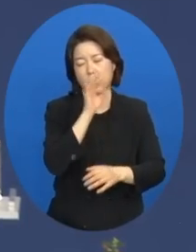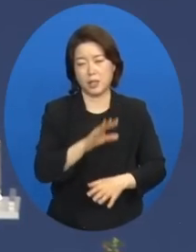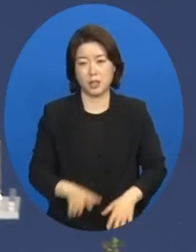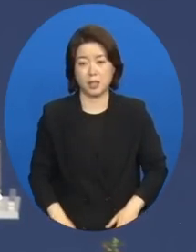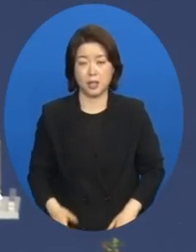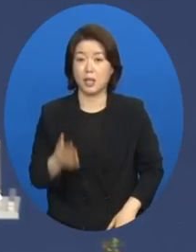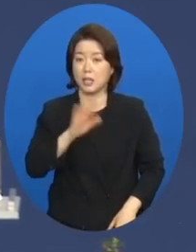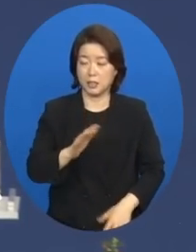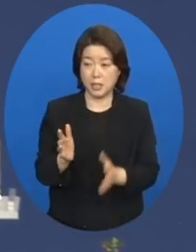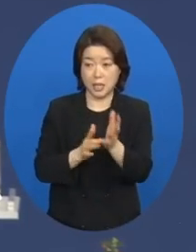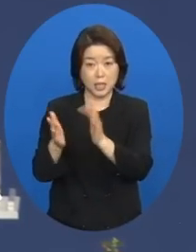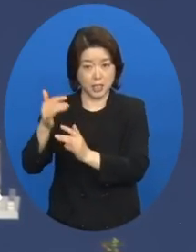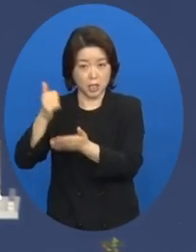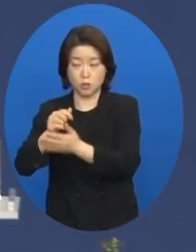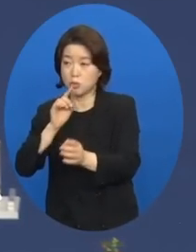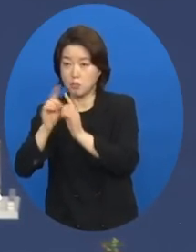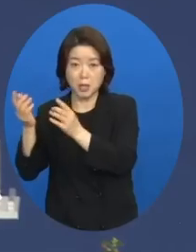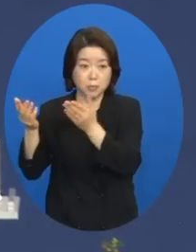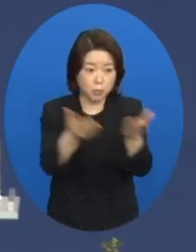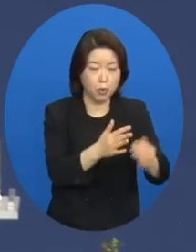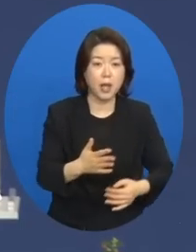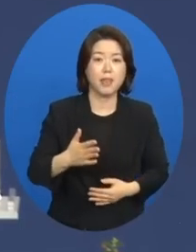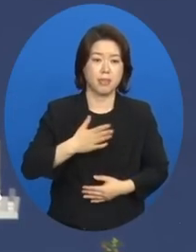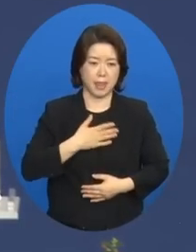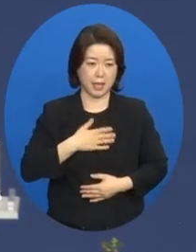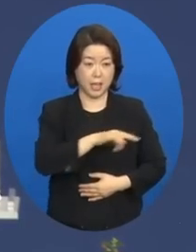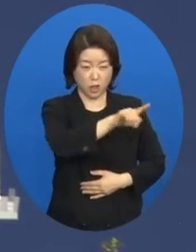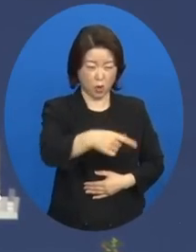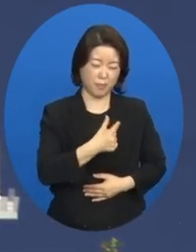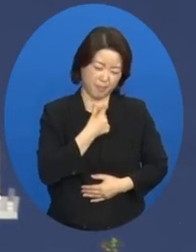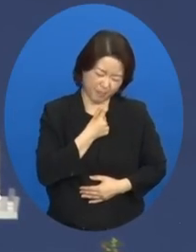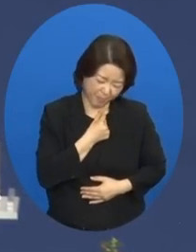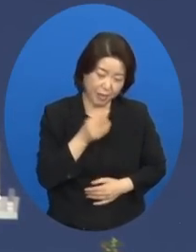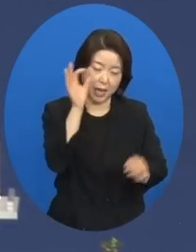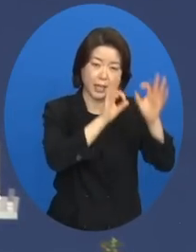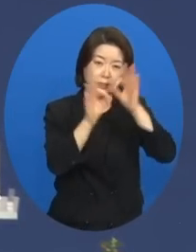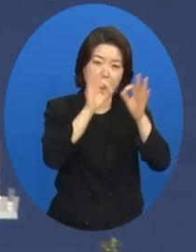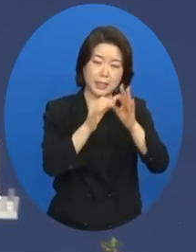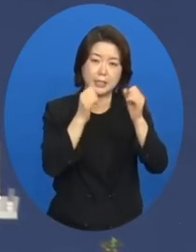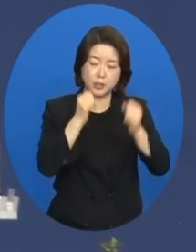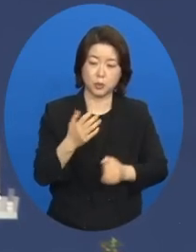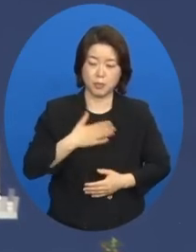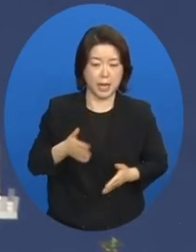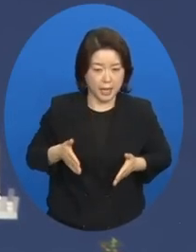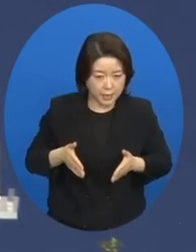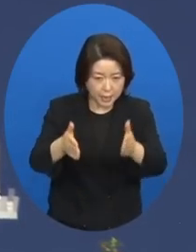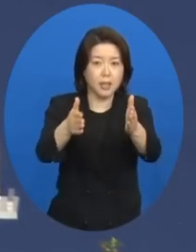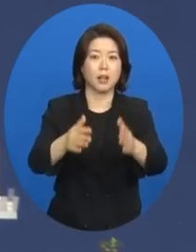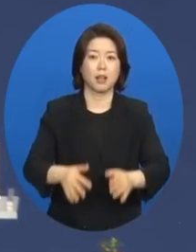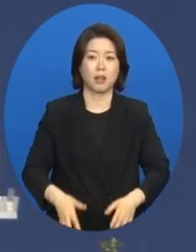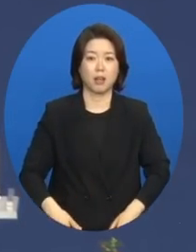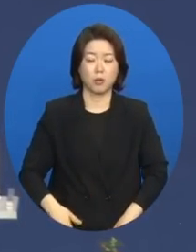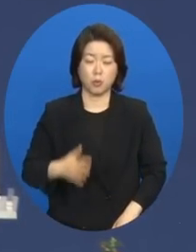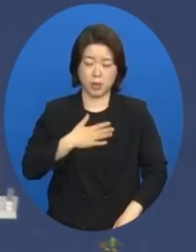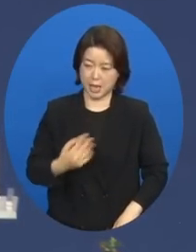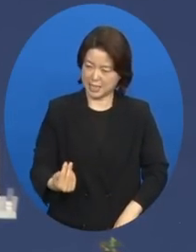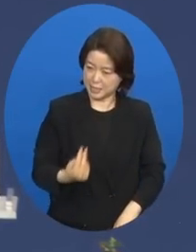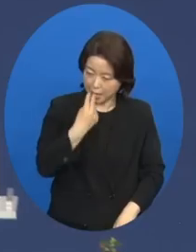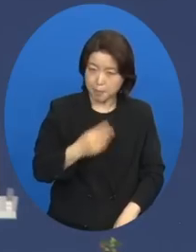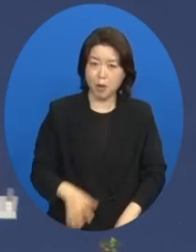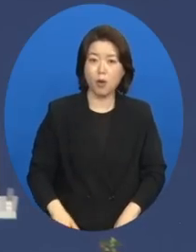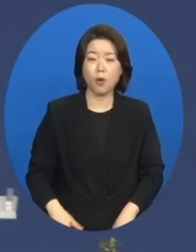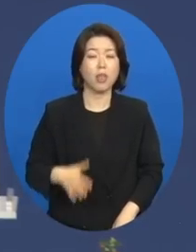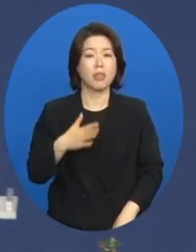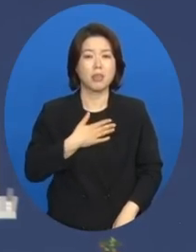말하기를 내가 너희가 바로 그토록 찾는 존재적으로 찾는 길이고 그리고 생명이고